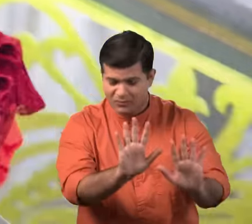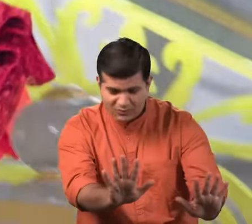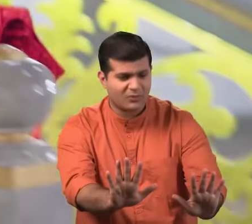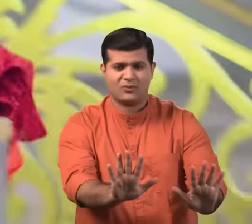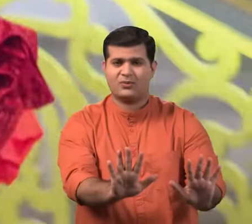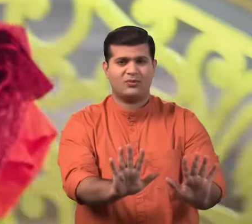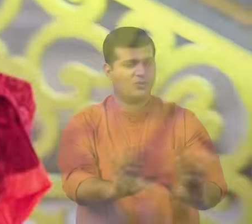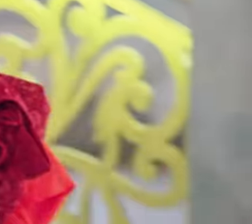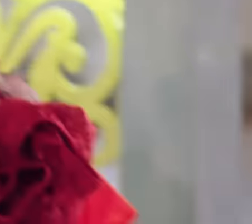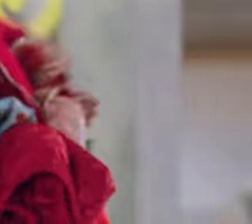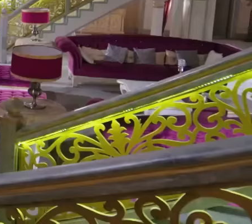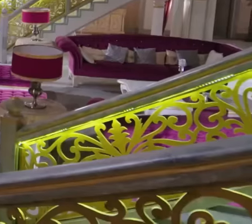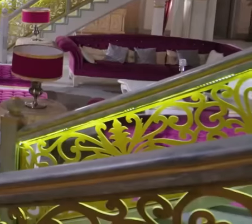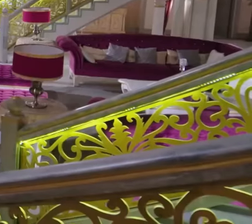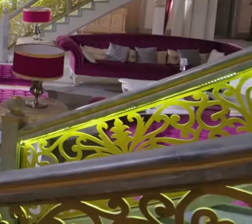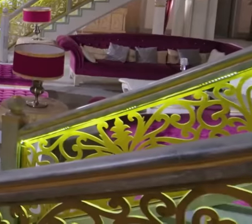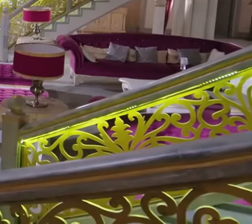जाएगी।